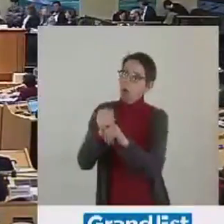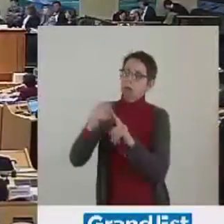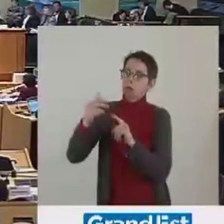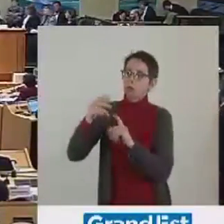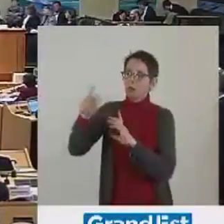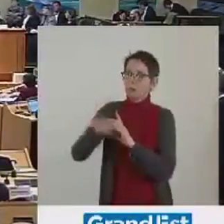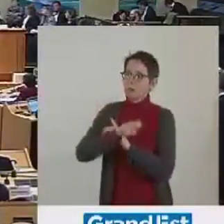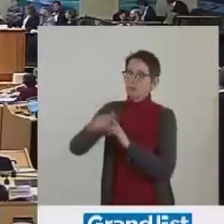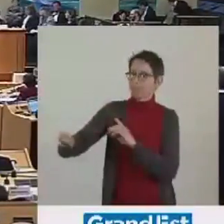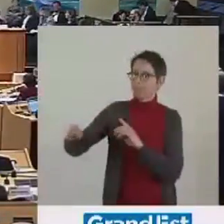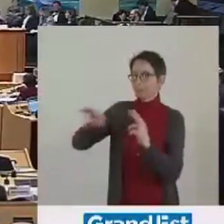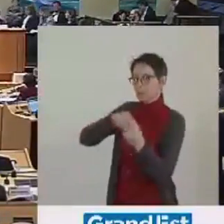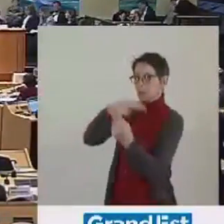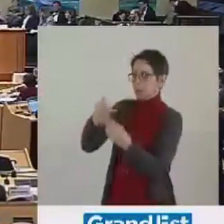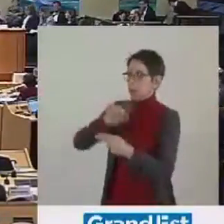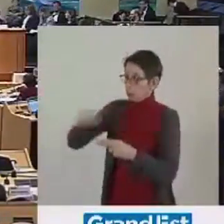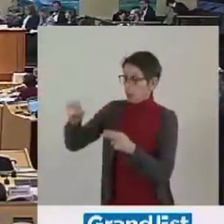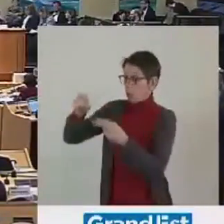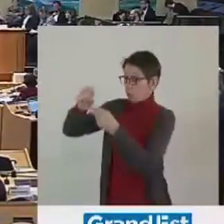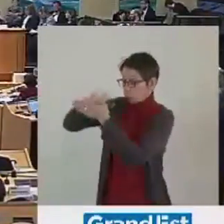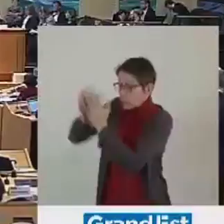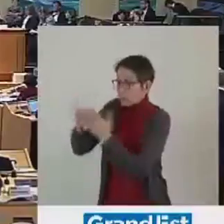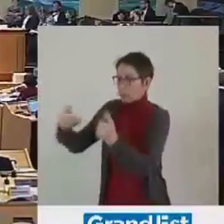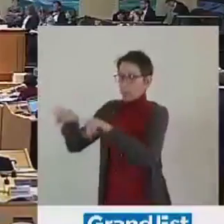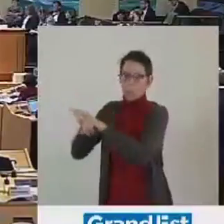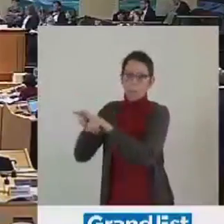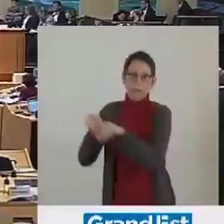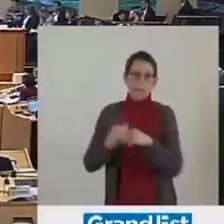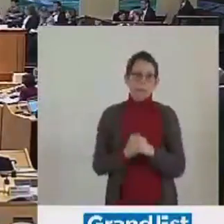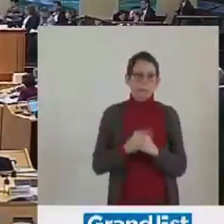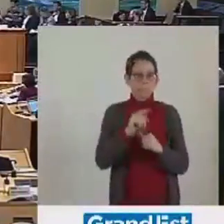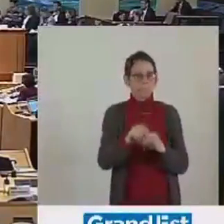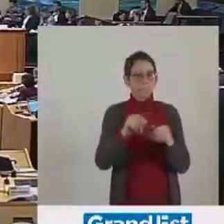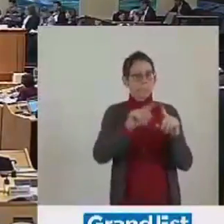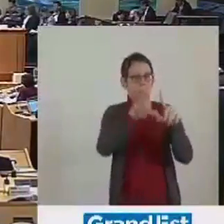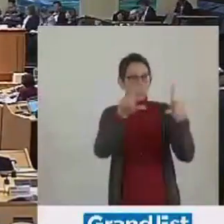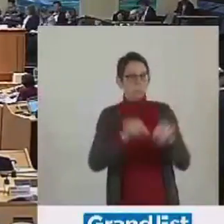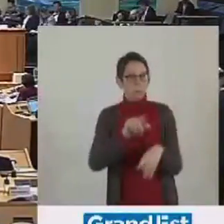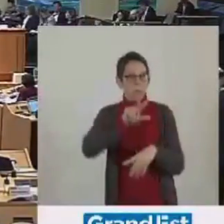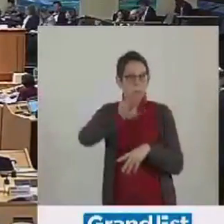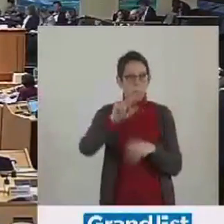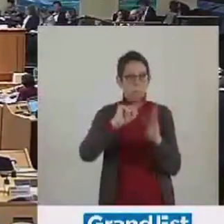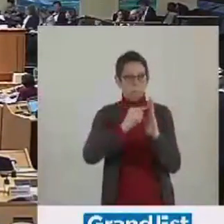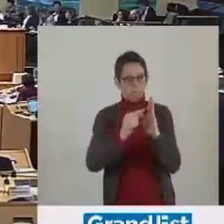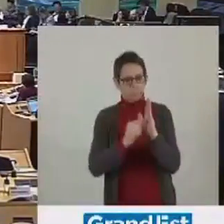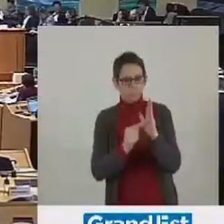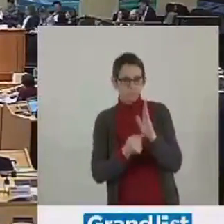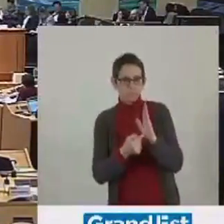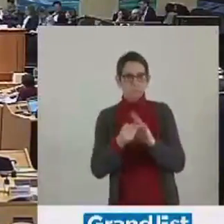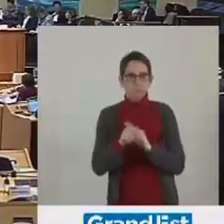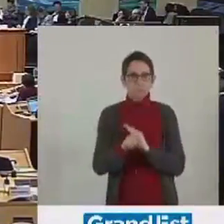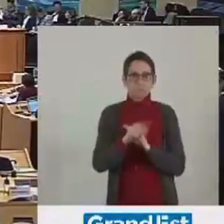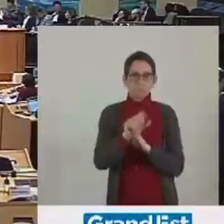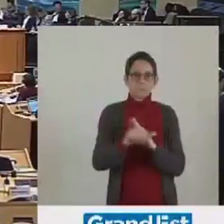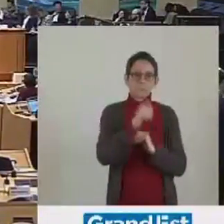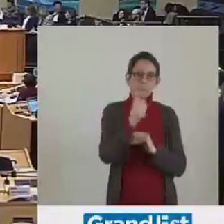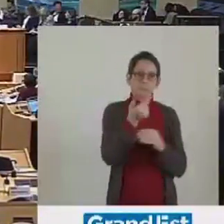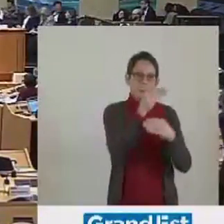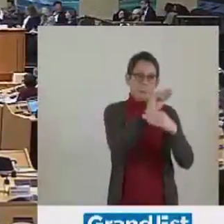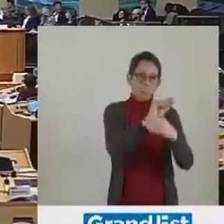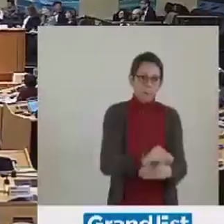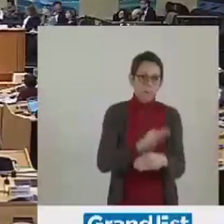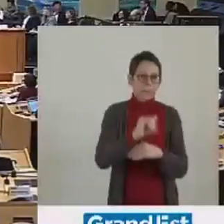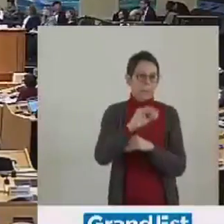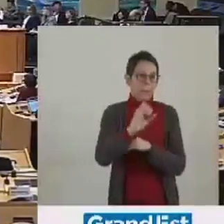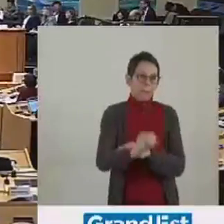environnementaux, mais bien sociétaux. Le budget présenté s'articule autour de 3 axes majeurs, que sont la préservation de la